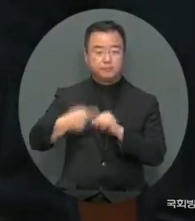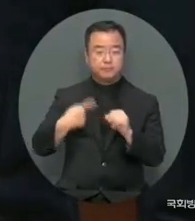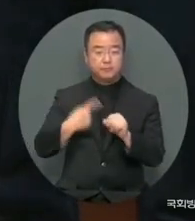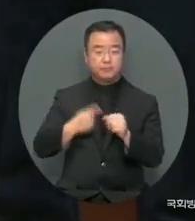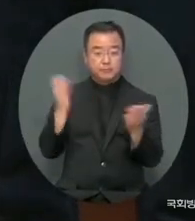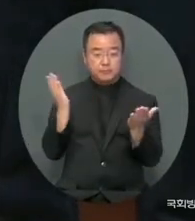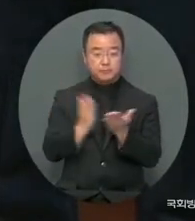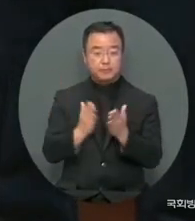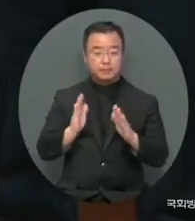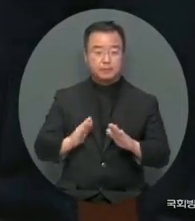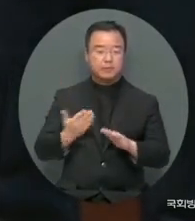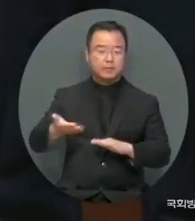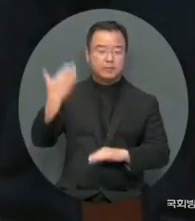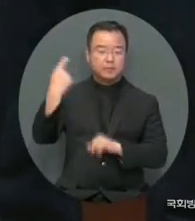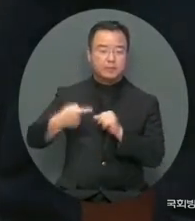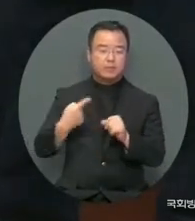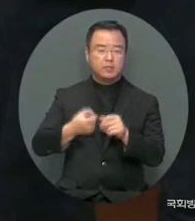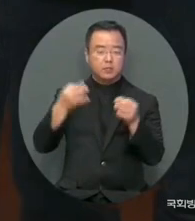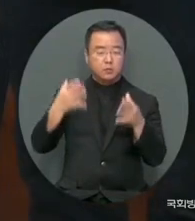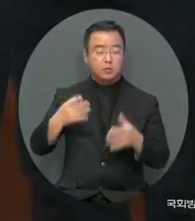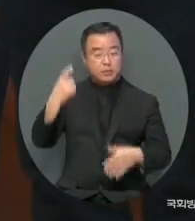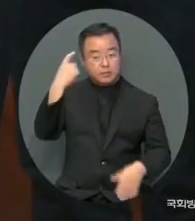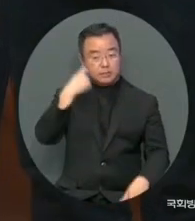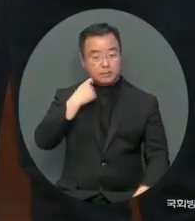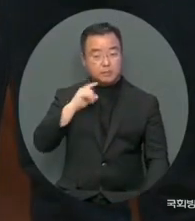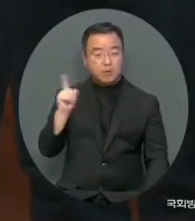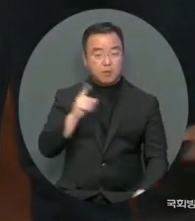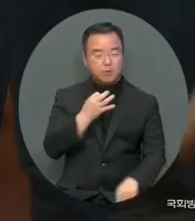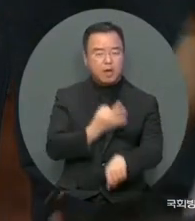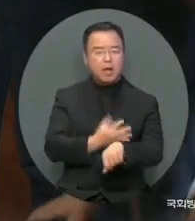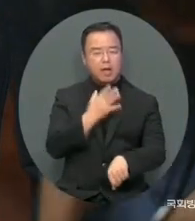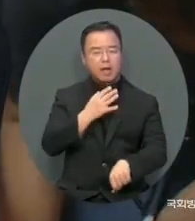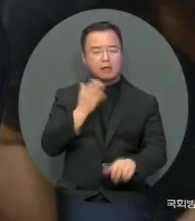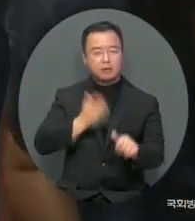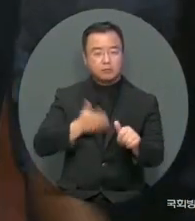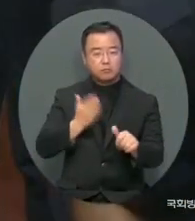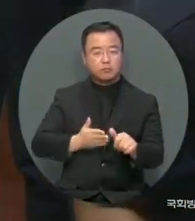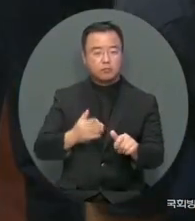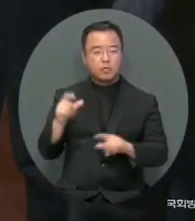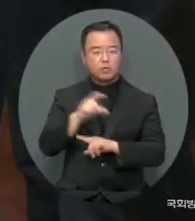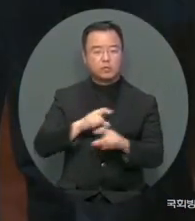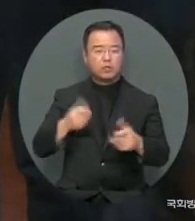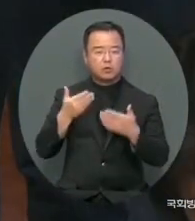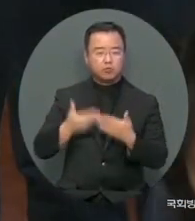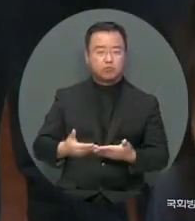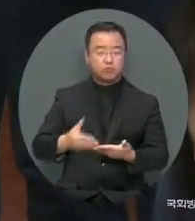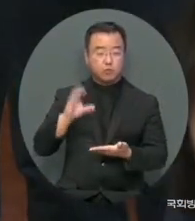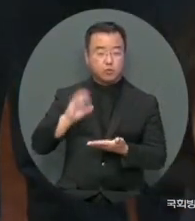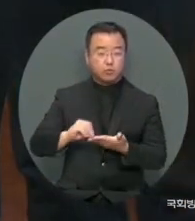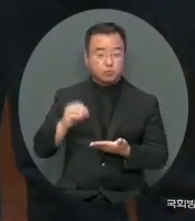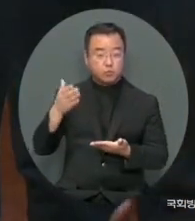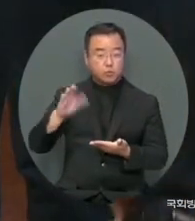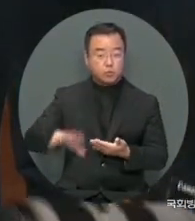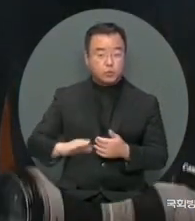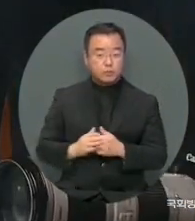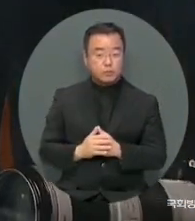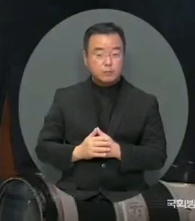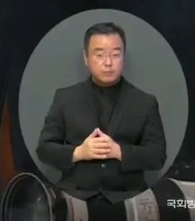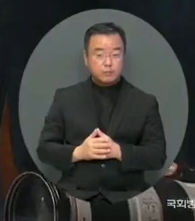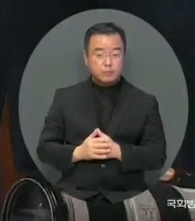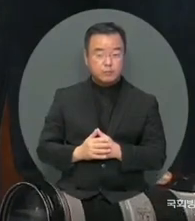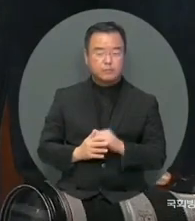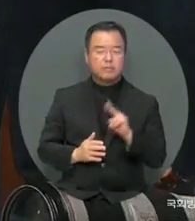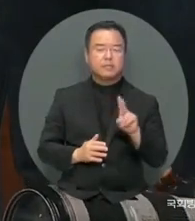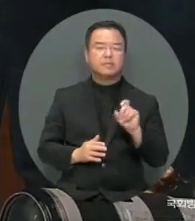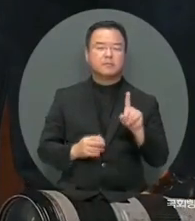지난 1년간의 소회가 있으시다면 간단하게 한 말씀 부탁드리고요. 또 조금 무거운 주제이긴 하지만 안 여쭤볼 수가 없는데요.